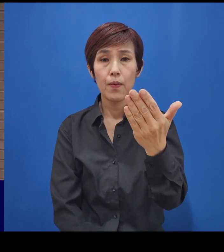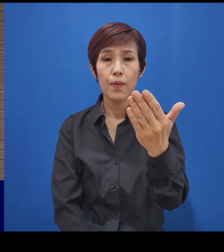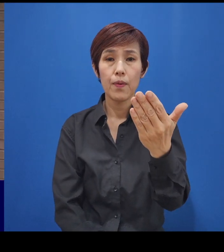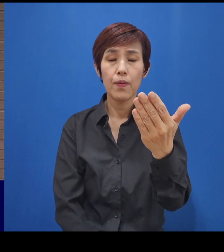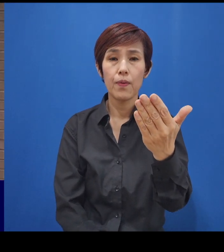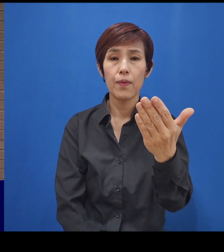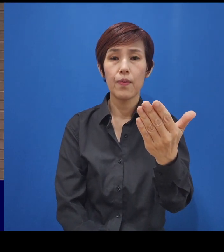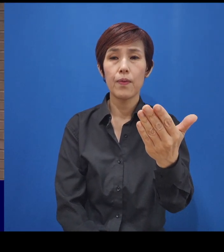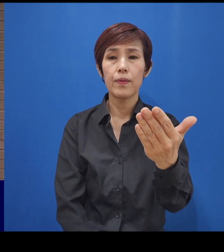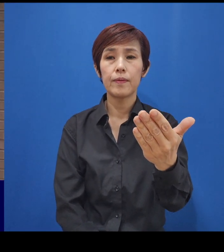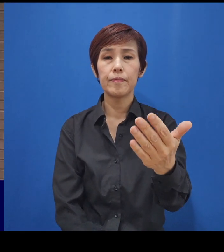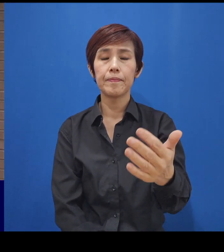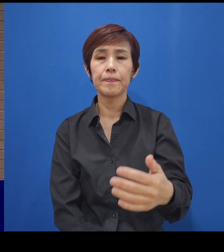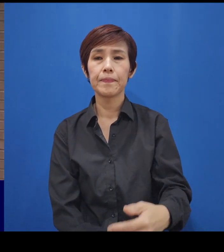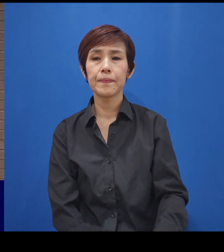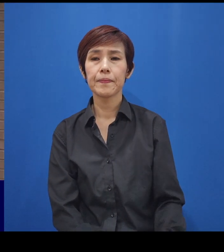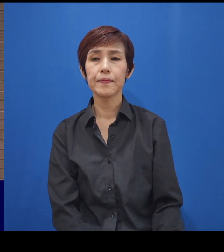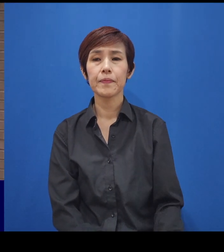기도했나요?